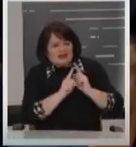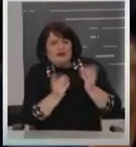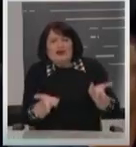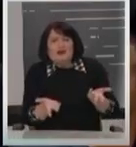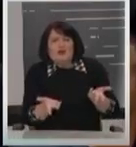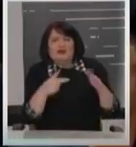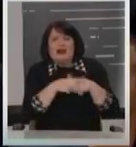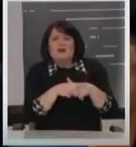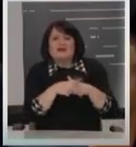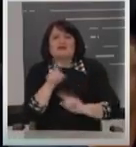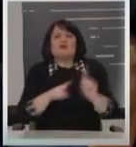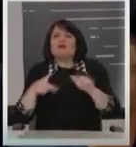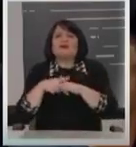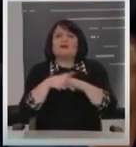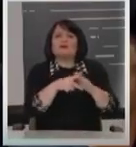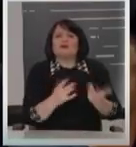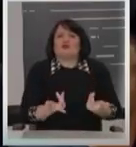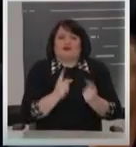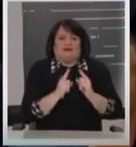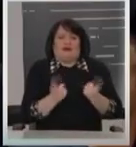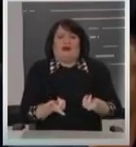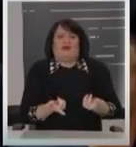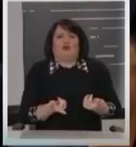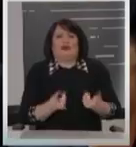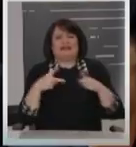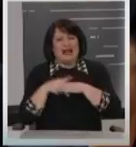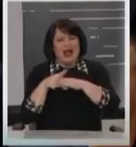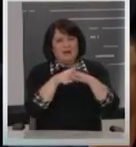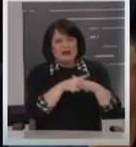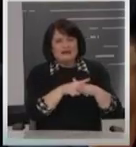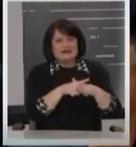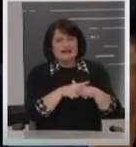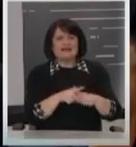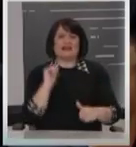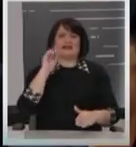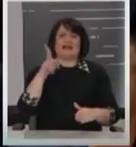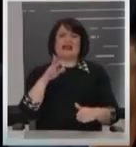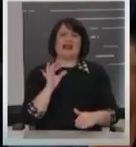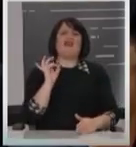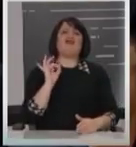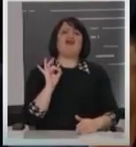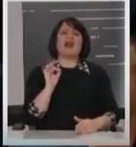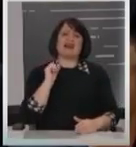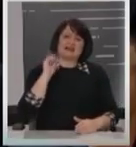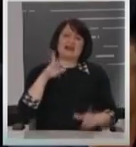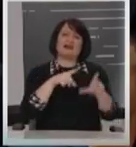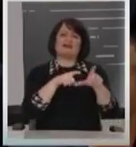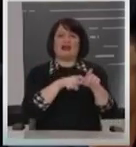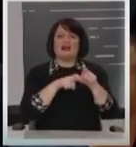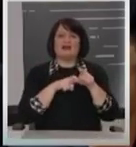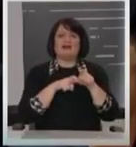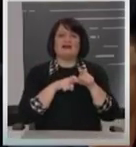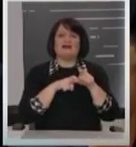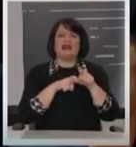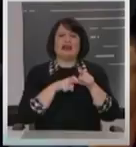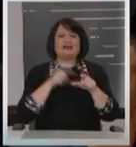με τις τράπεζες? Ποιες τράπεζες? Αυτές που ανήκουν πλέον σε διεθνή φαντ, σε κοράκια του διεθνούς